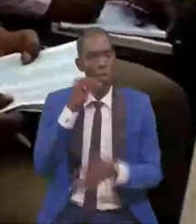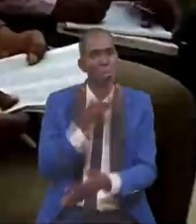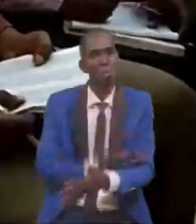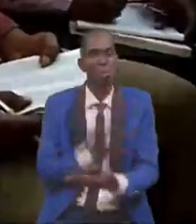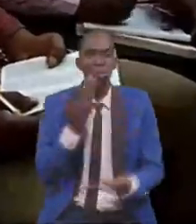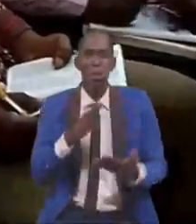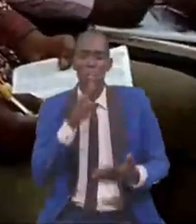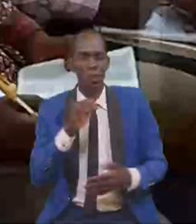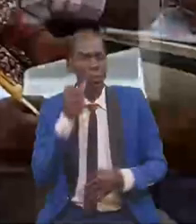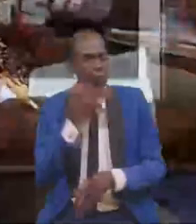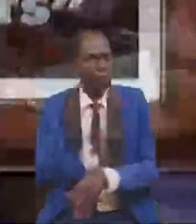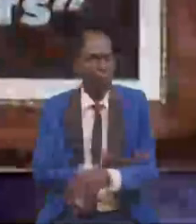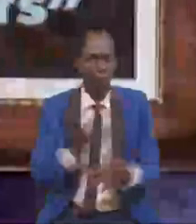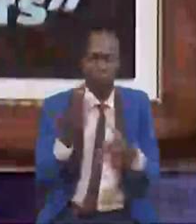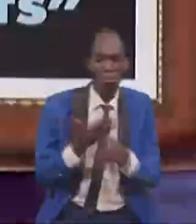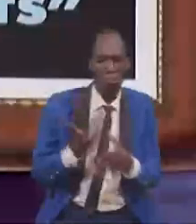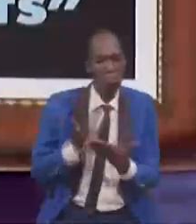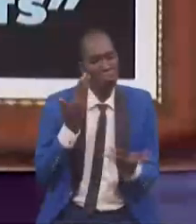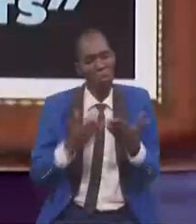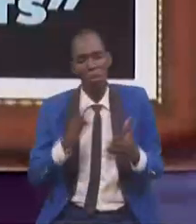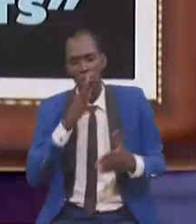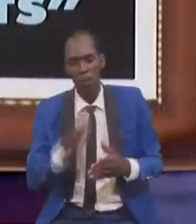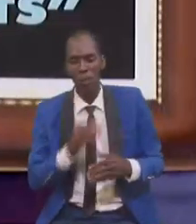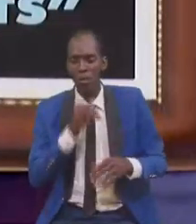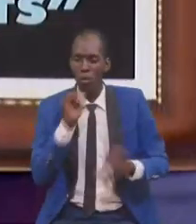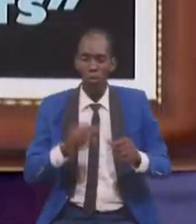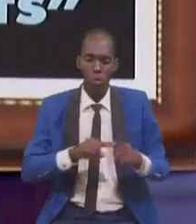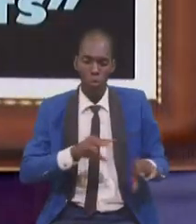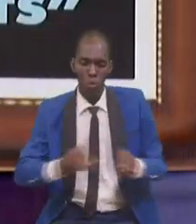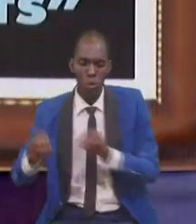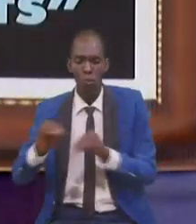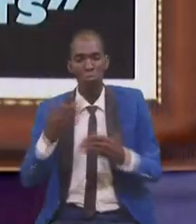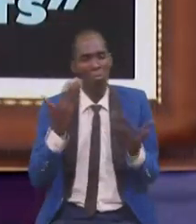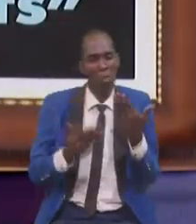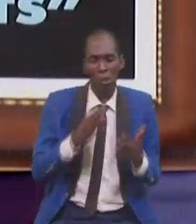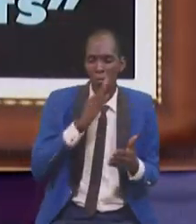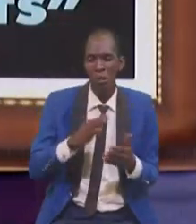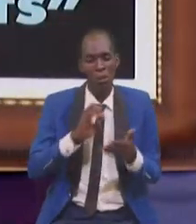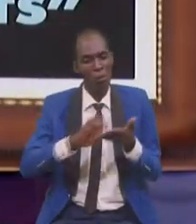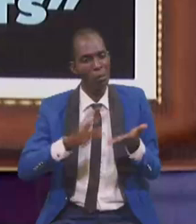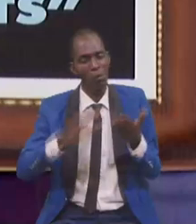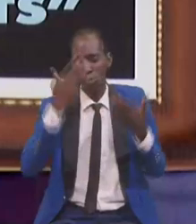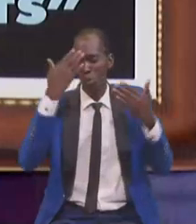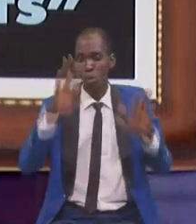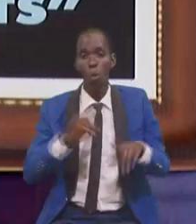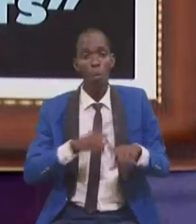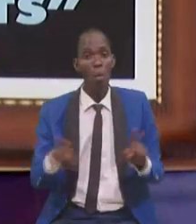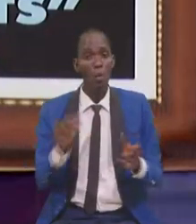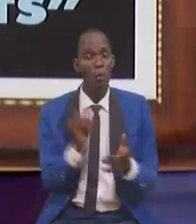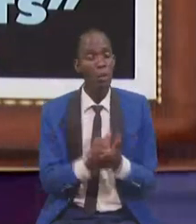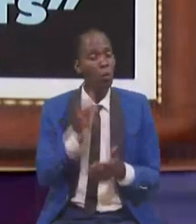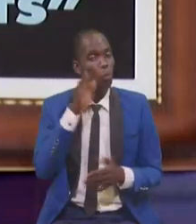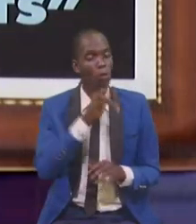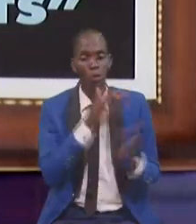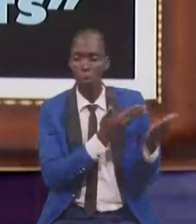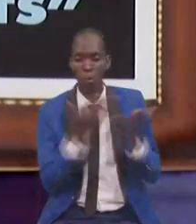Peut-être l'enfant est encore violente ou bien traumatisé. Elle ne pouvait pas apporter l'enfant. Mais tout de même,